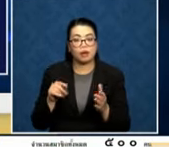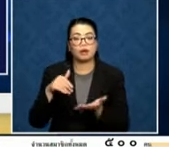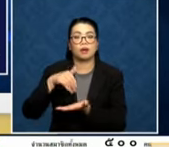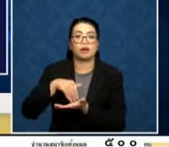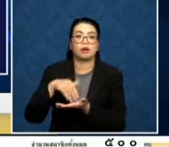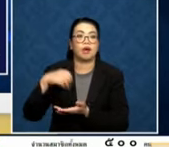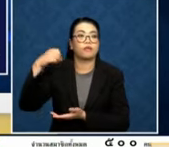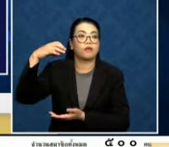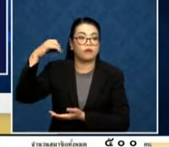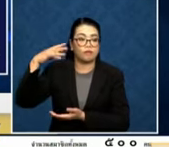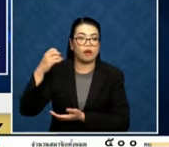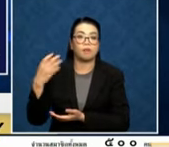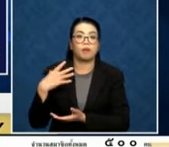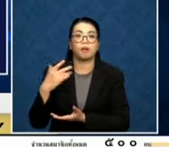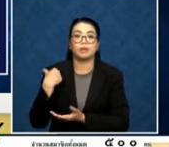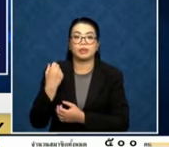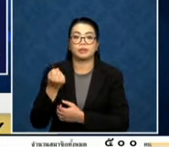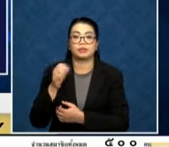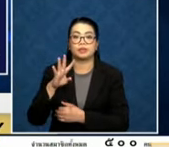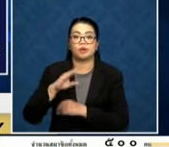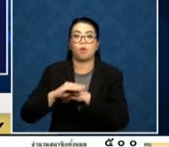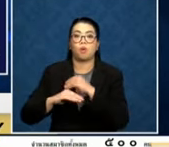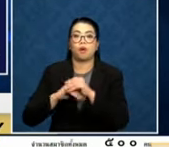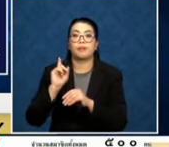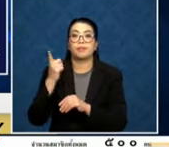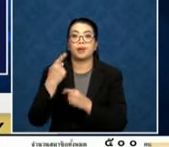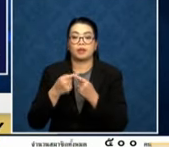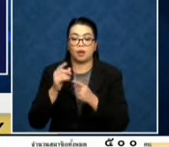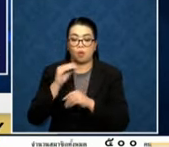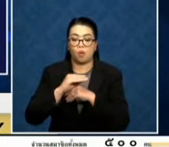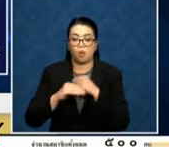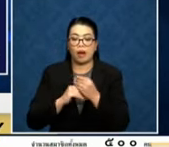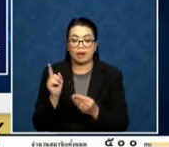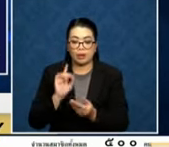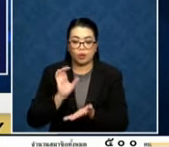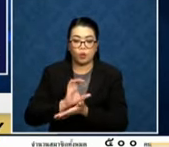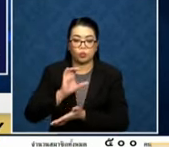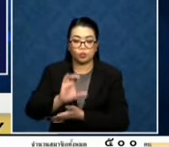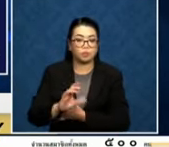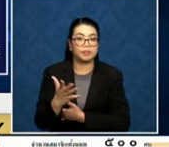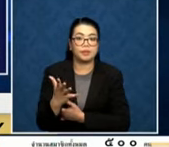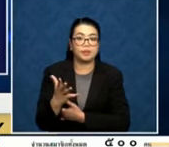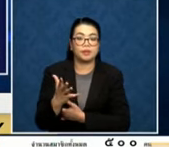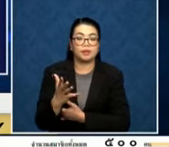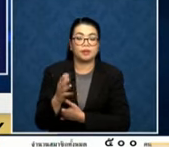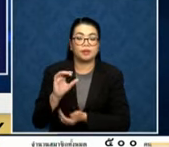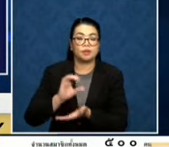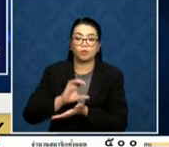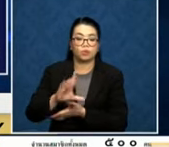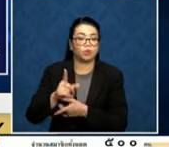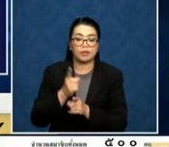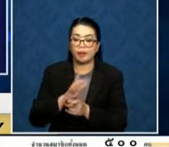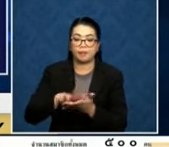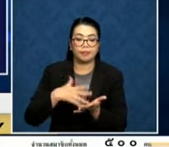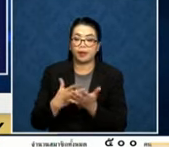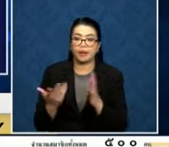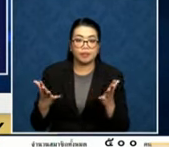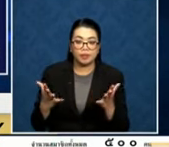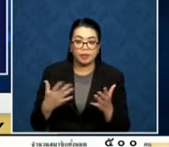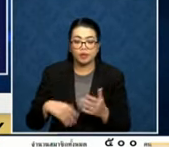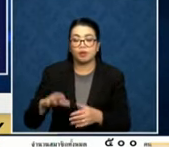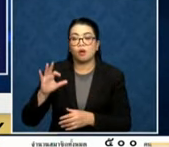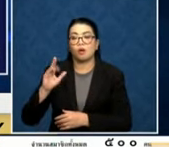ที่เขียนไว้ว่าจะมี 14โครงการใหม่ครับแต่ไม่มีโครงการไหนเลยครับที่ลงทุนในแผนที่ลงทุนตามแผนครับหรือจะเป็น